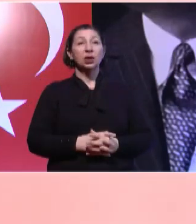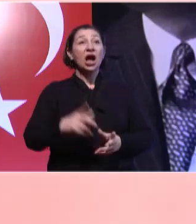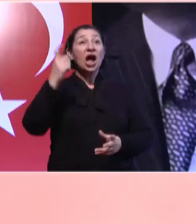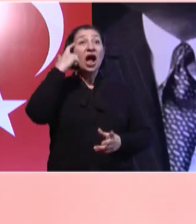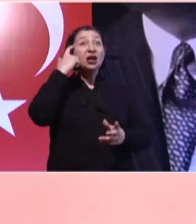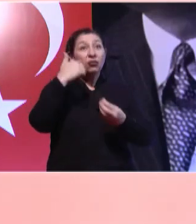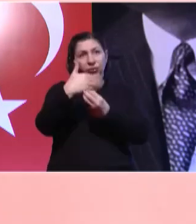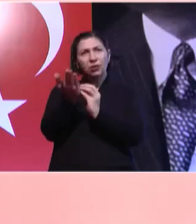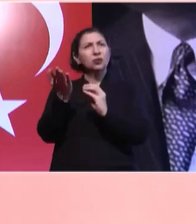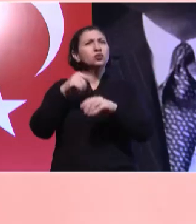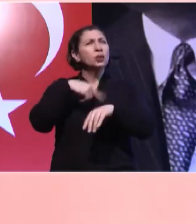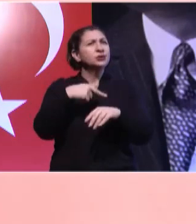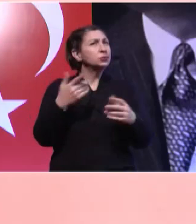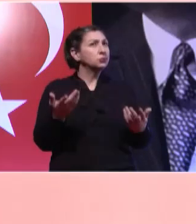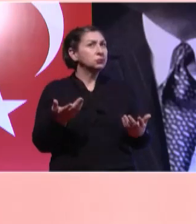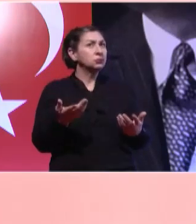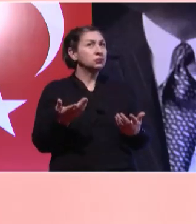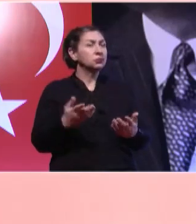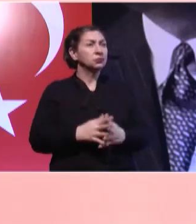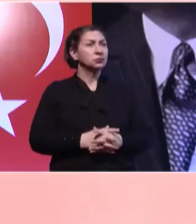Akıl dağılması süreci.